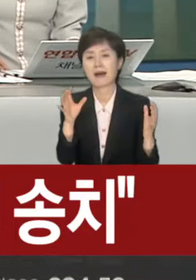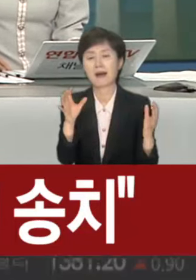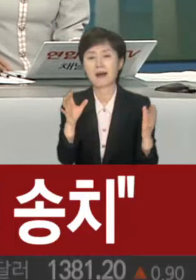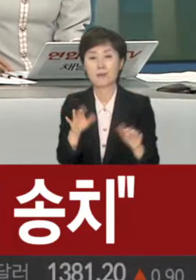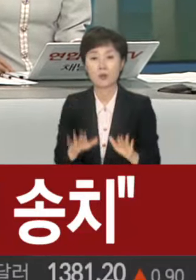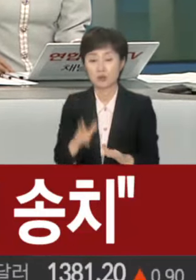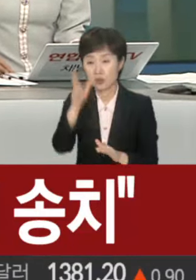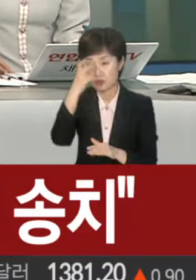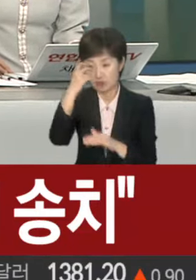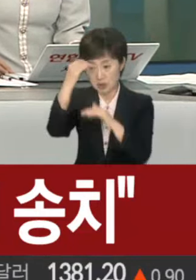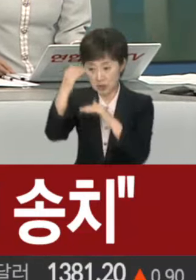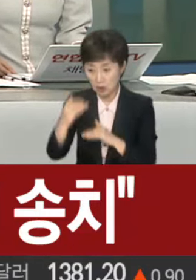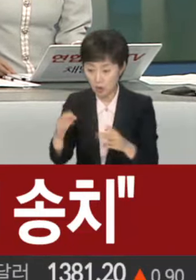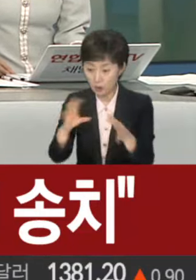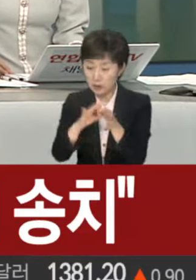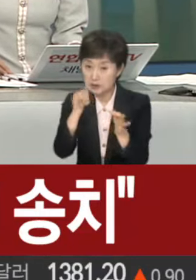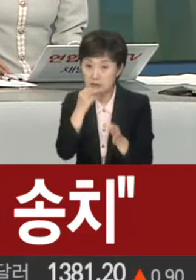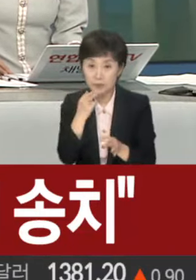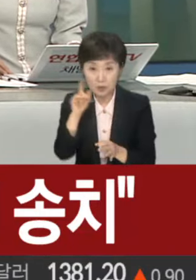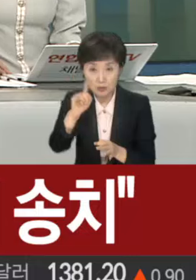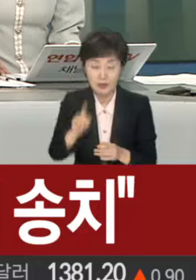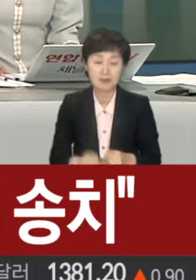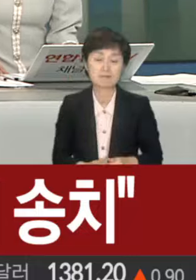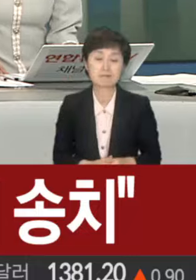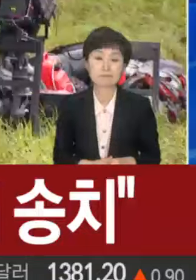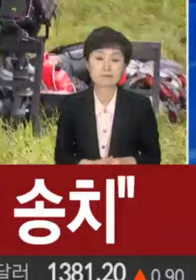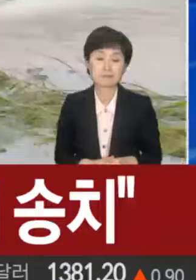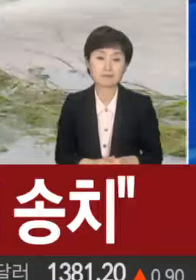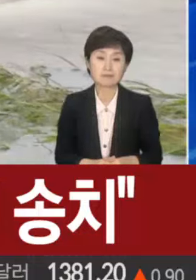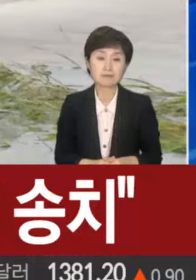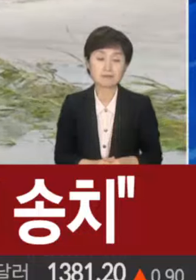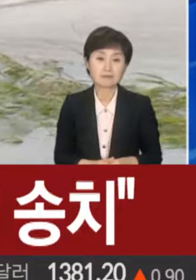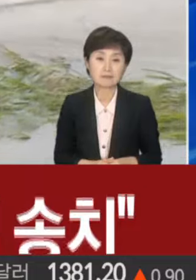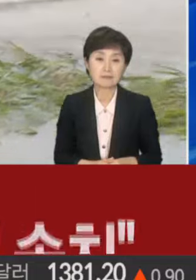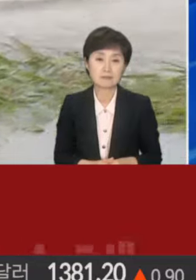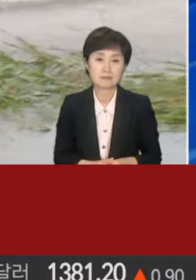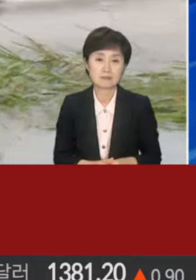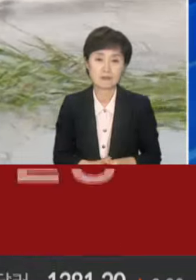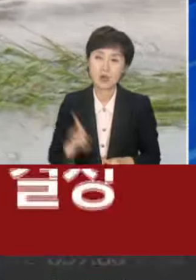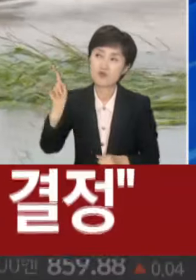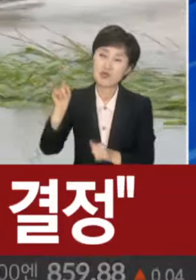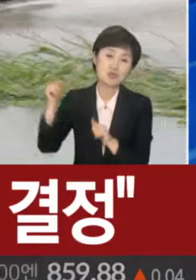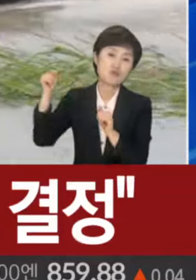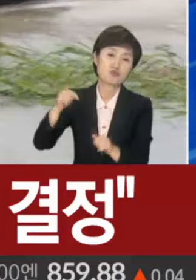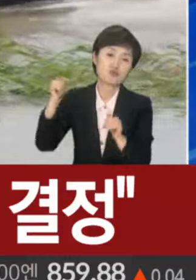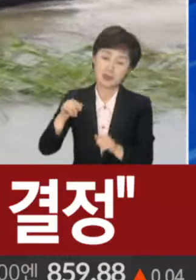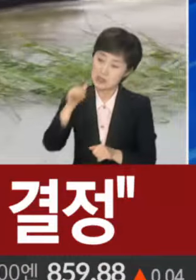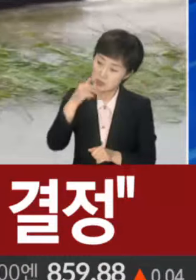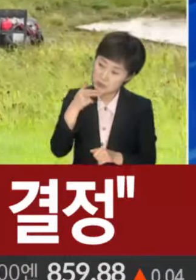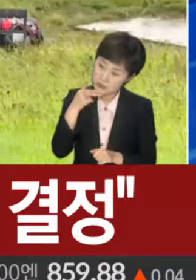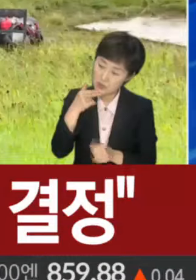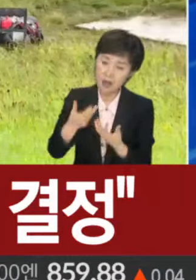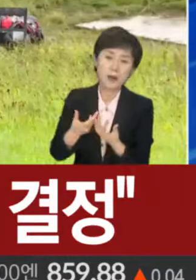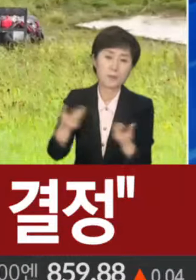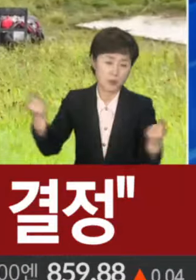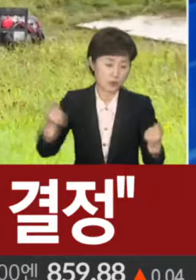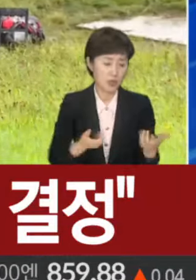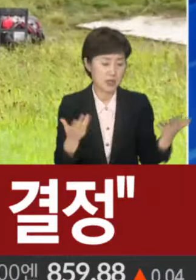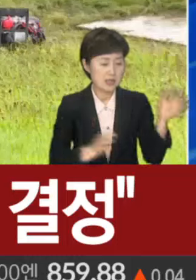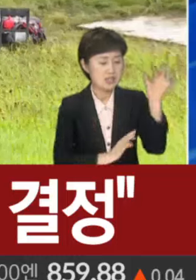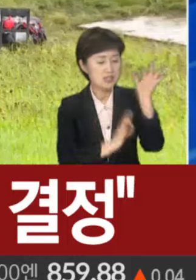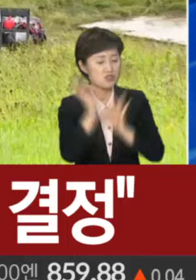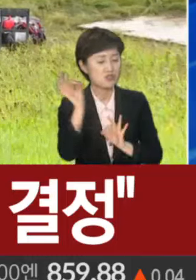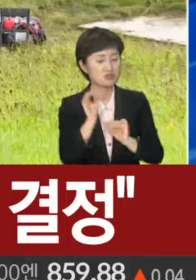결과에 좀 작용된 부분이 있을까요? 그렇죠. 아무래도 외압 의혹과의 별개로 업무상 과실치사죄를